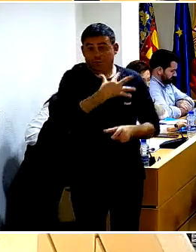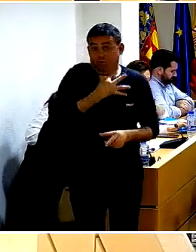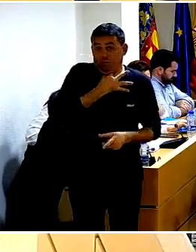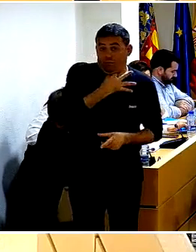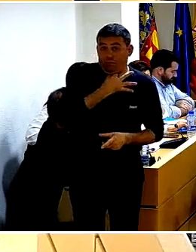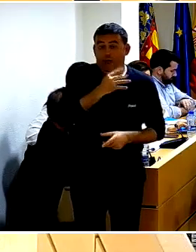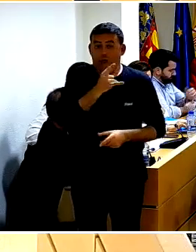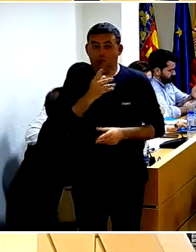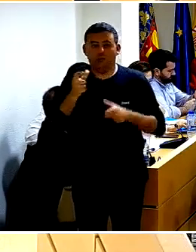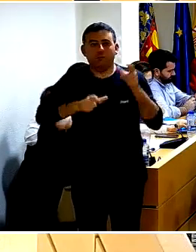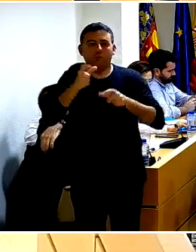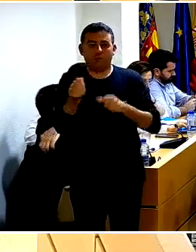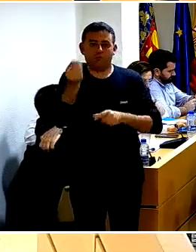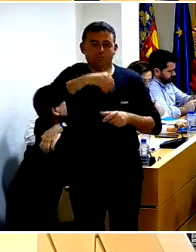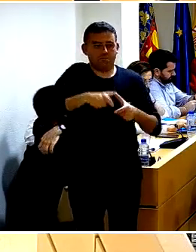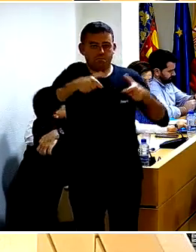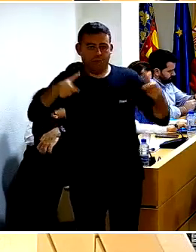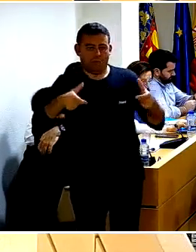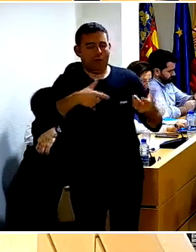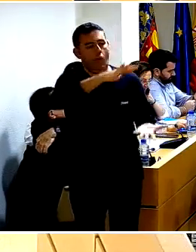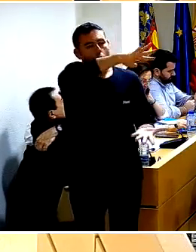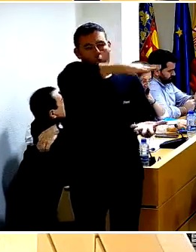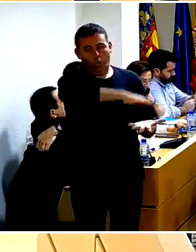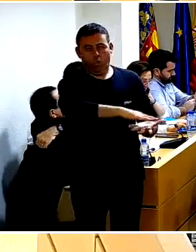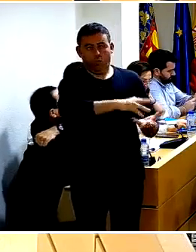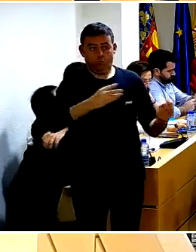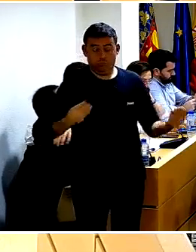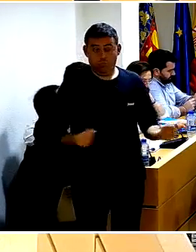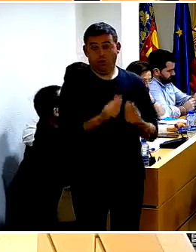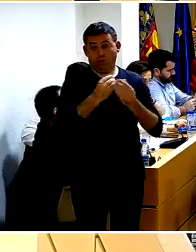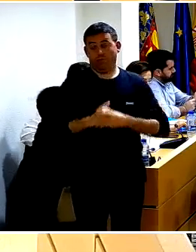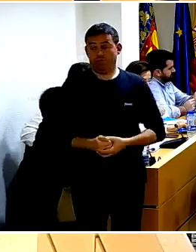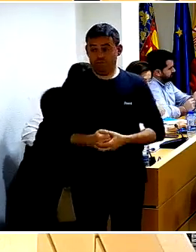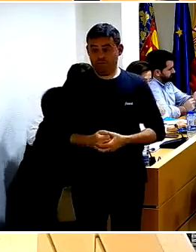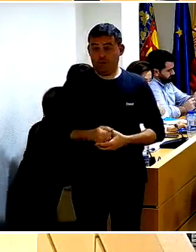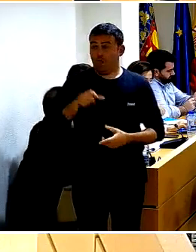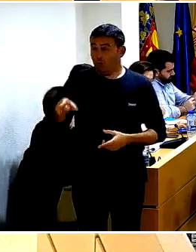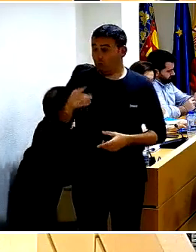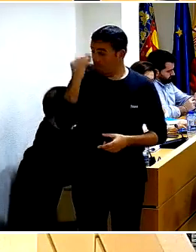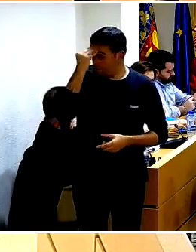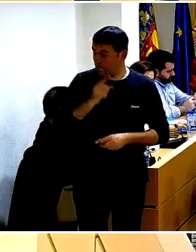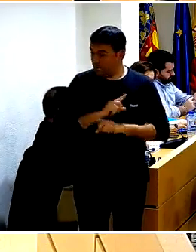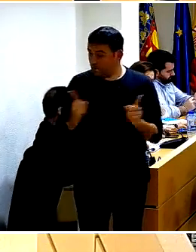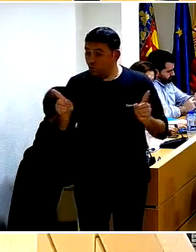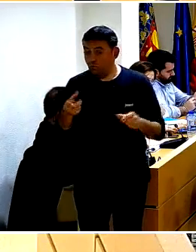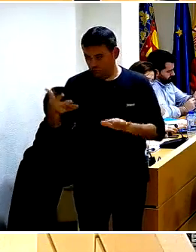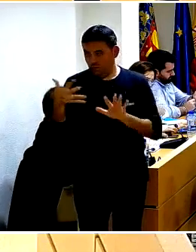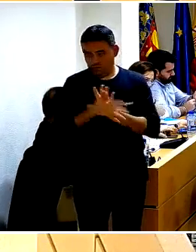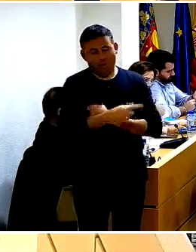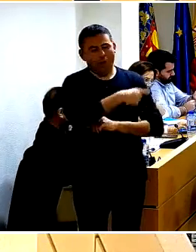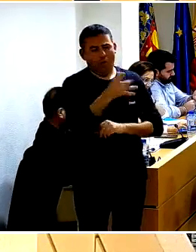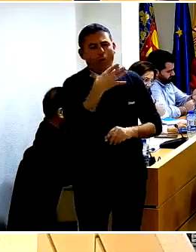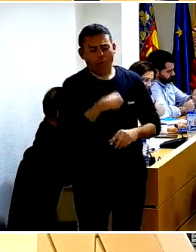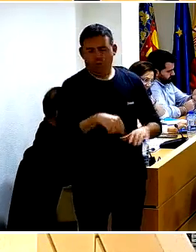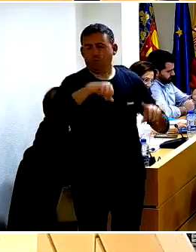l'Ajuntament i des de luego no s'acaben la faena. Així és que l'increment tant de personal com, per supost, l'increment de